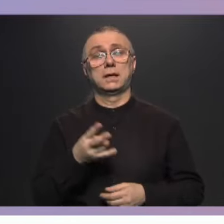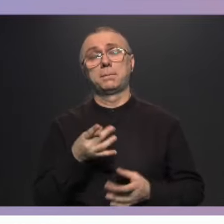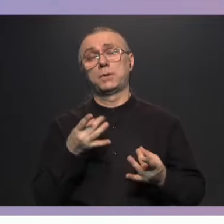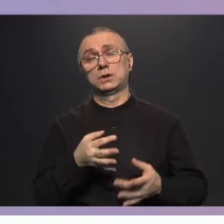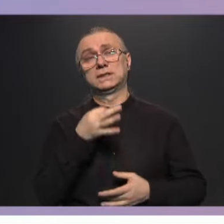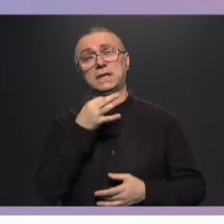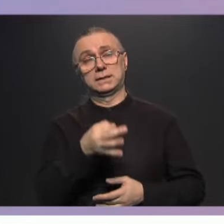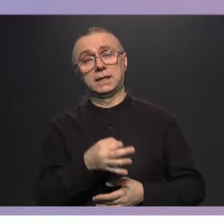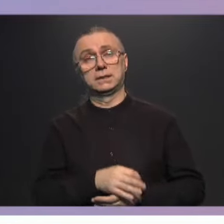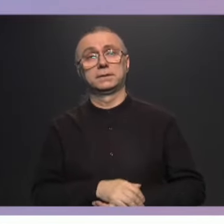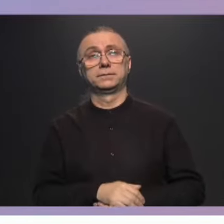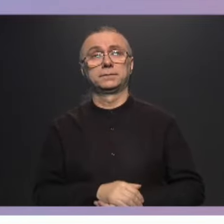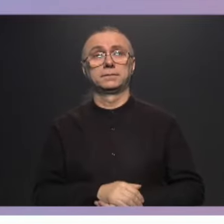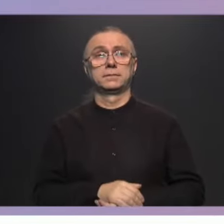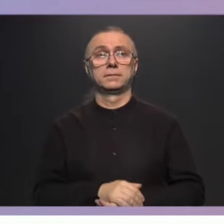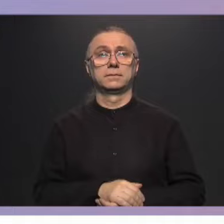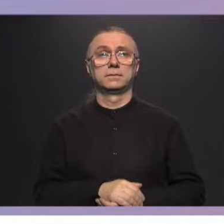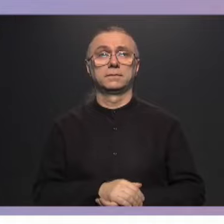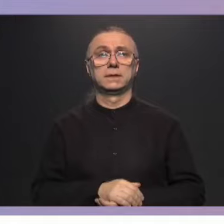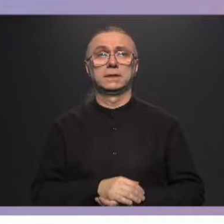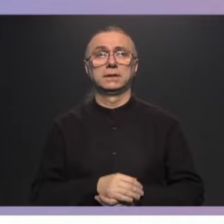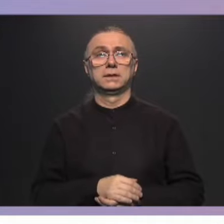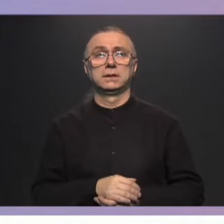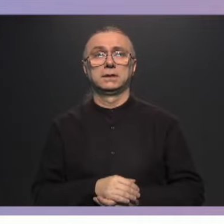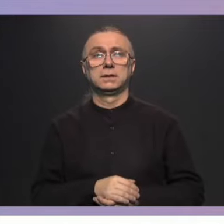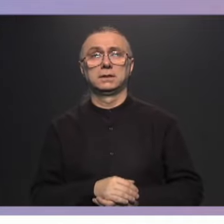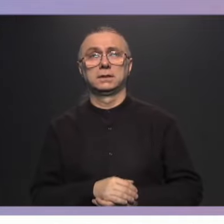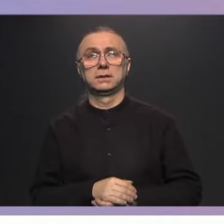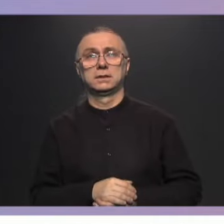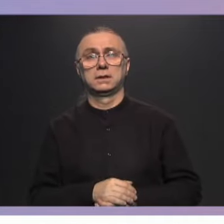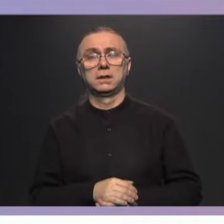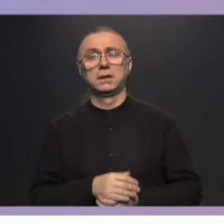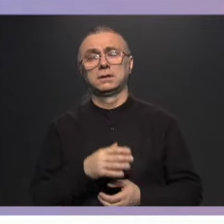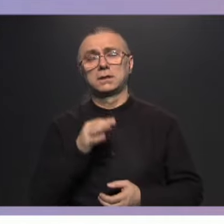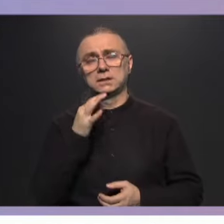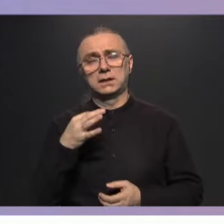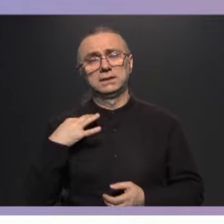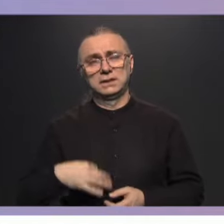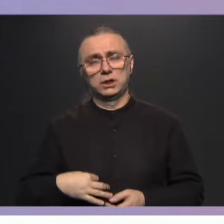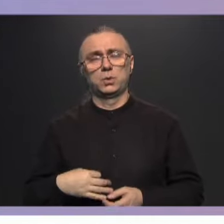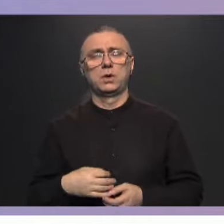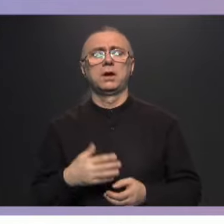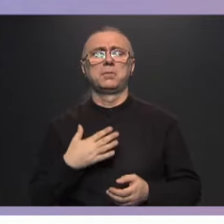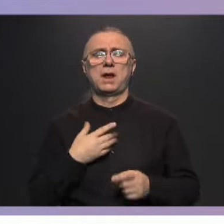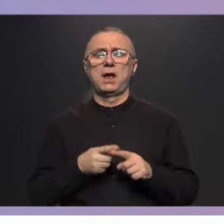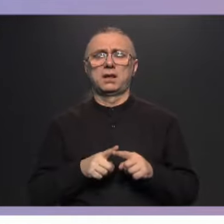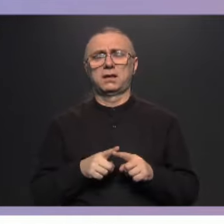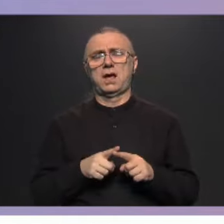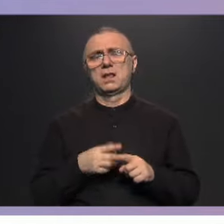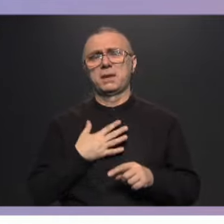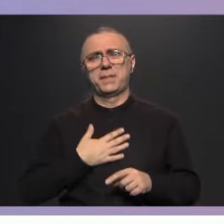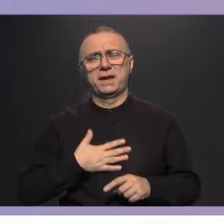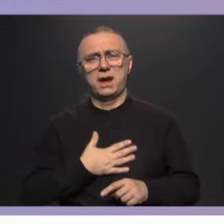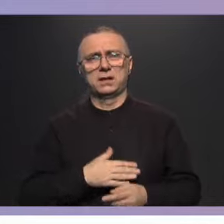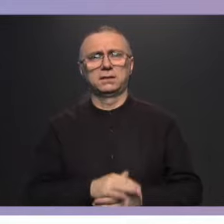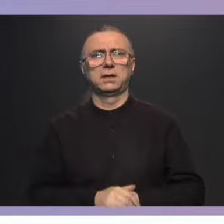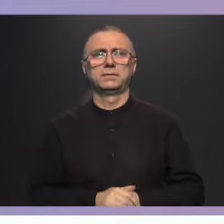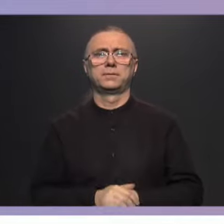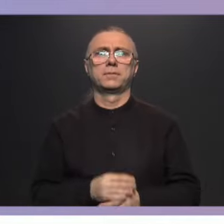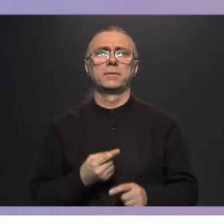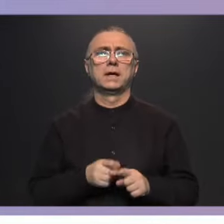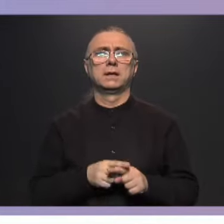что просто сесть и поговорить, сказать, что мне это сын, это как минимум неприятно. Это раз. Во-вторых, это